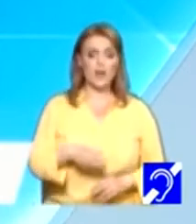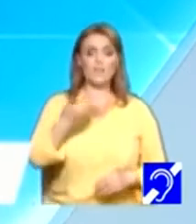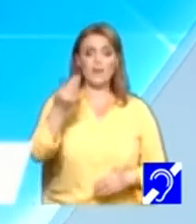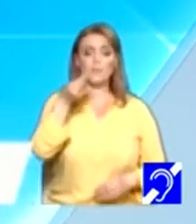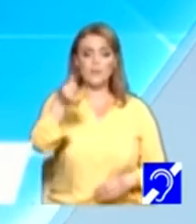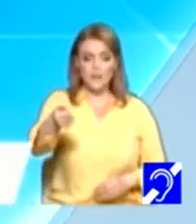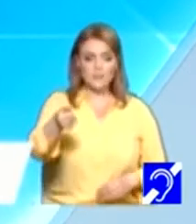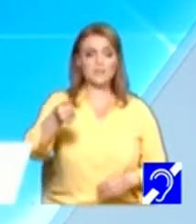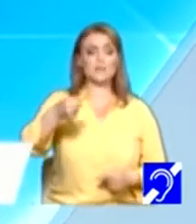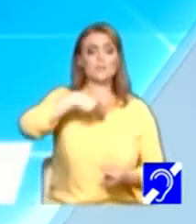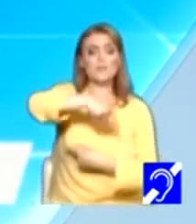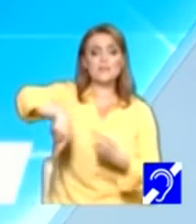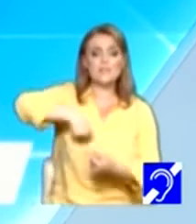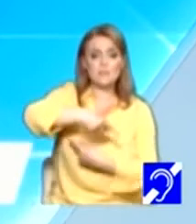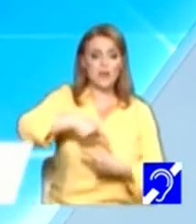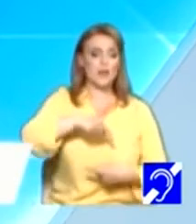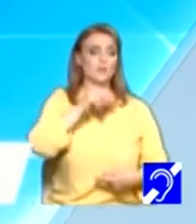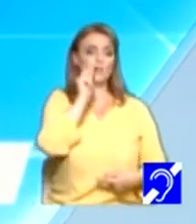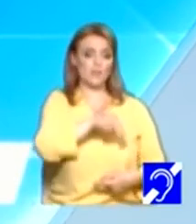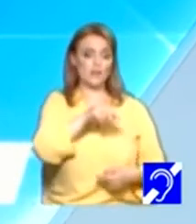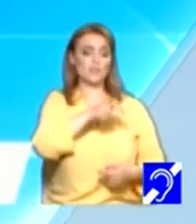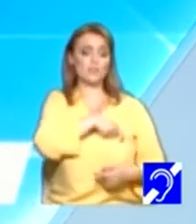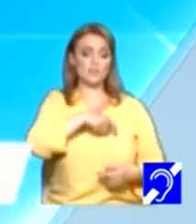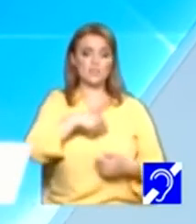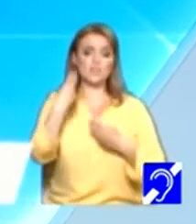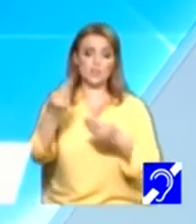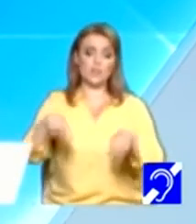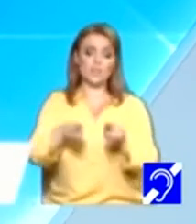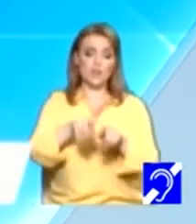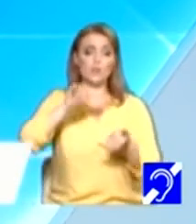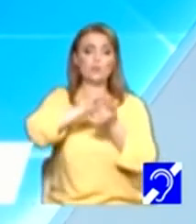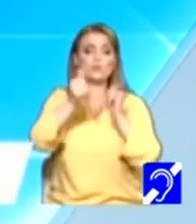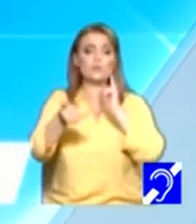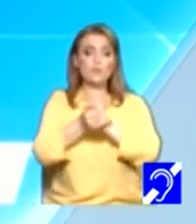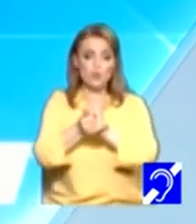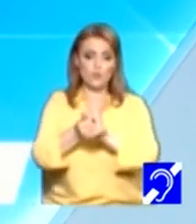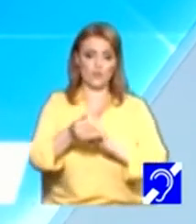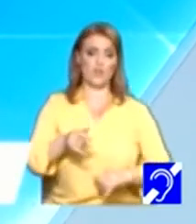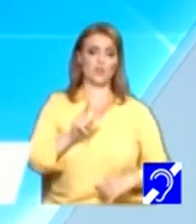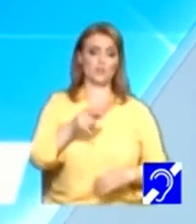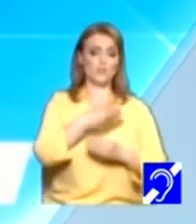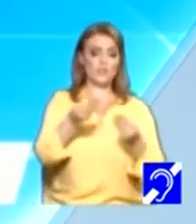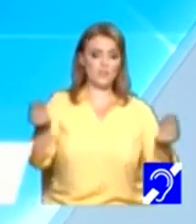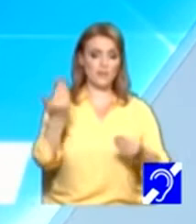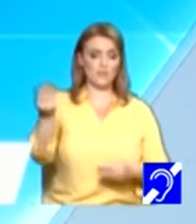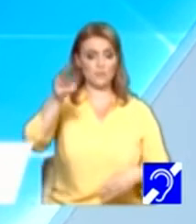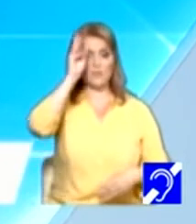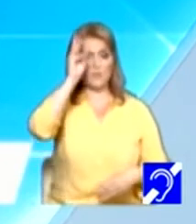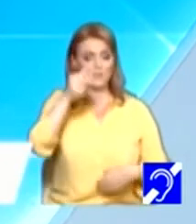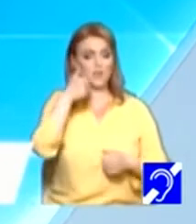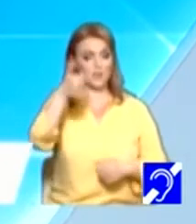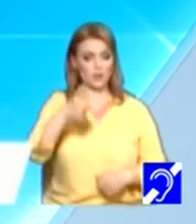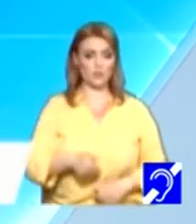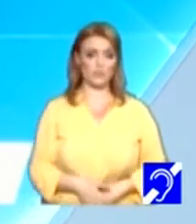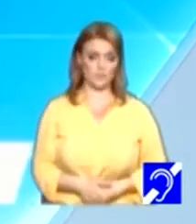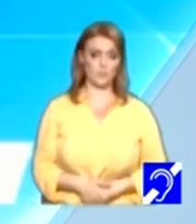businessmanii. Dar deputații fac așa condiții de viață ca să iei mită de la businessmani ca voi să nu vă dea salarii. Adică ei nu își îndeplinesc pur și simplu